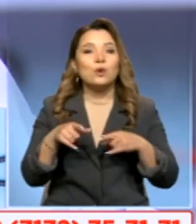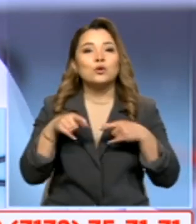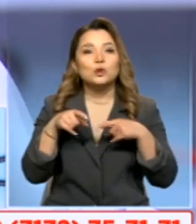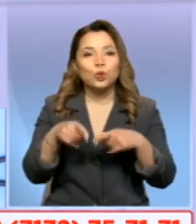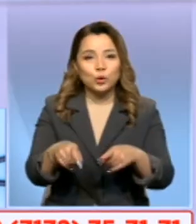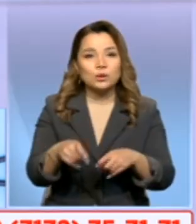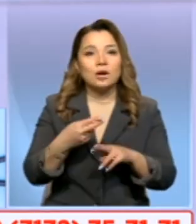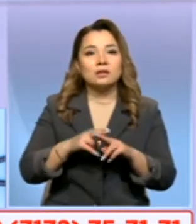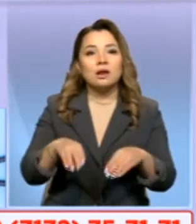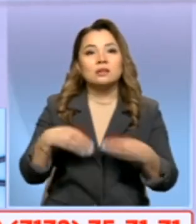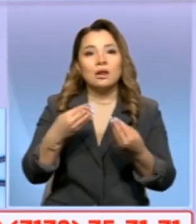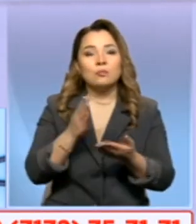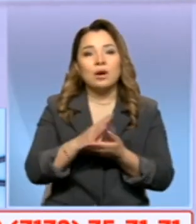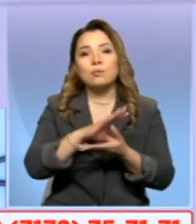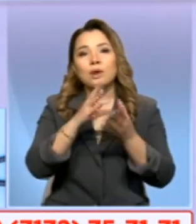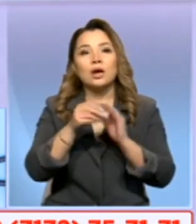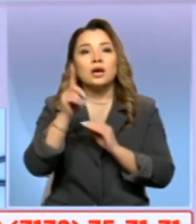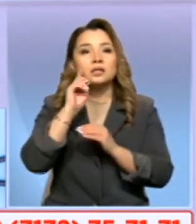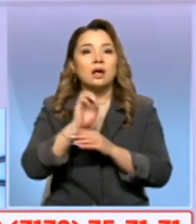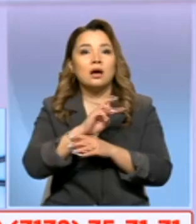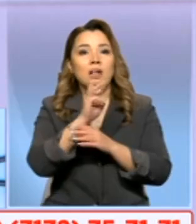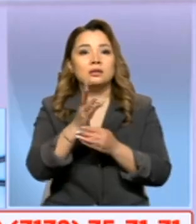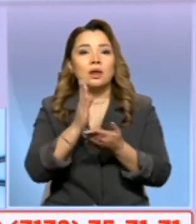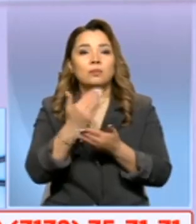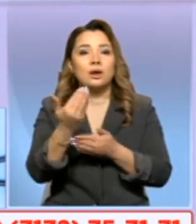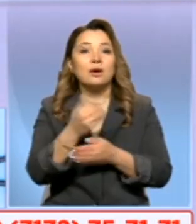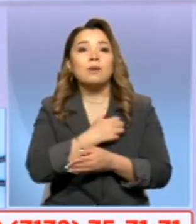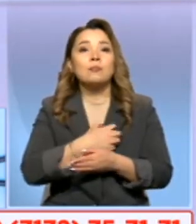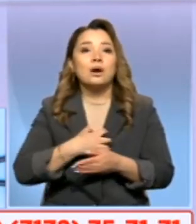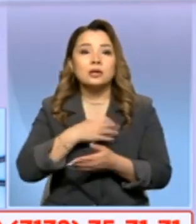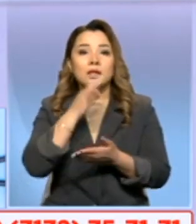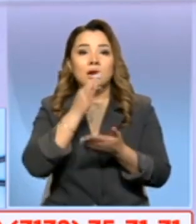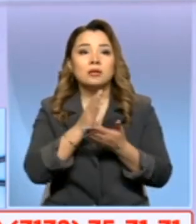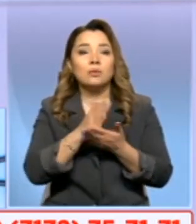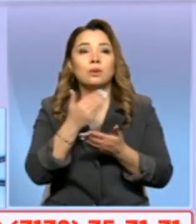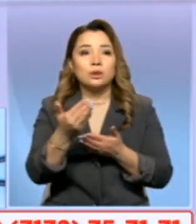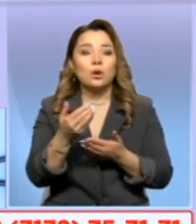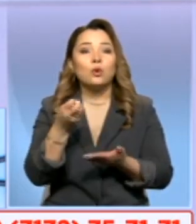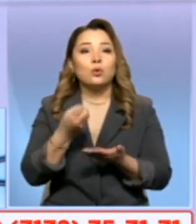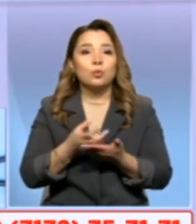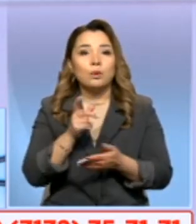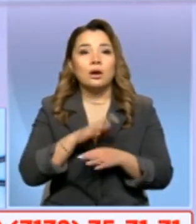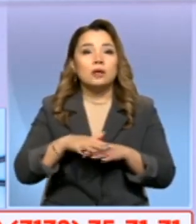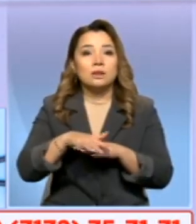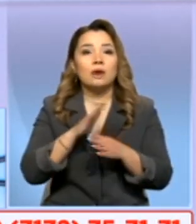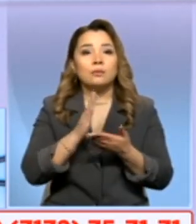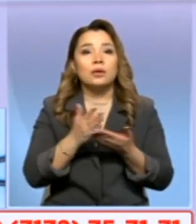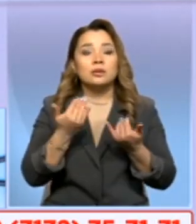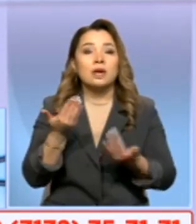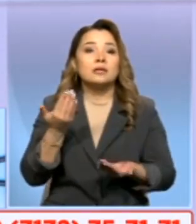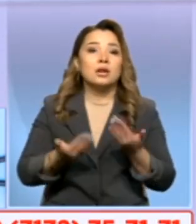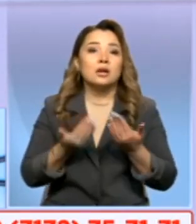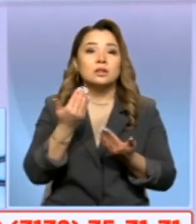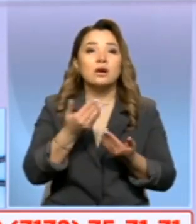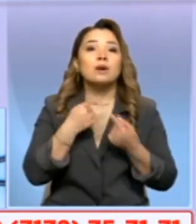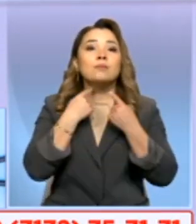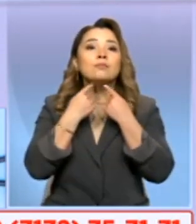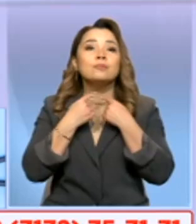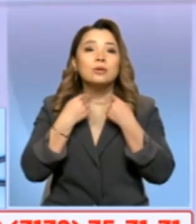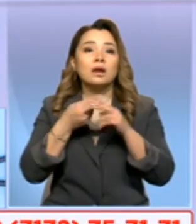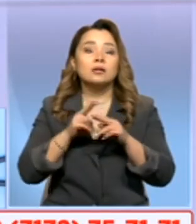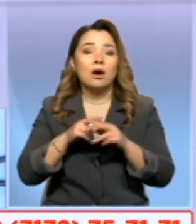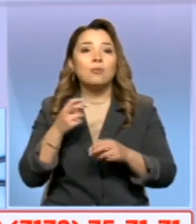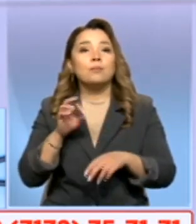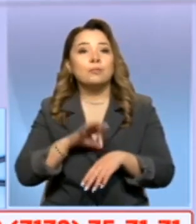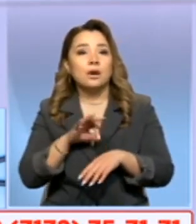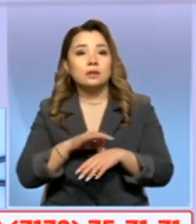жүгірсін, бүкіл бәрін жасасын деп, сол үшін ең маңыздысы айтатын, құрметті ханымдар, мырзалар, егер сізде қалқанша безіңізде осындай